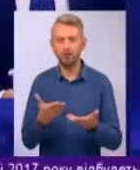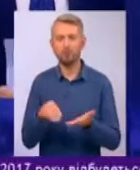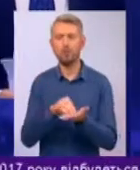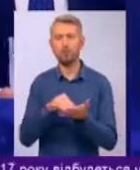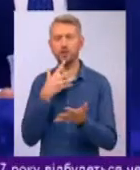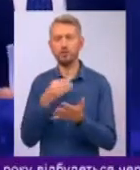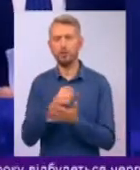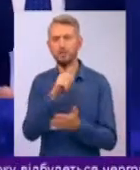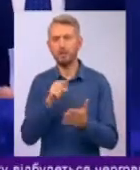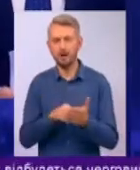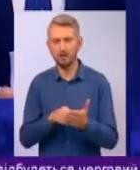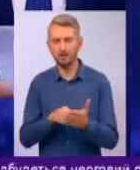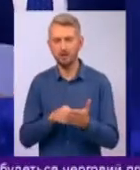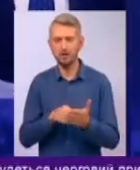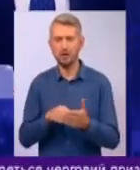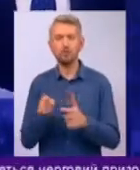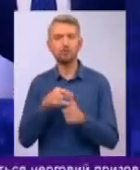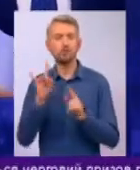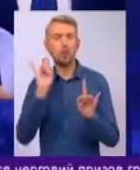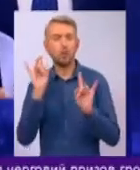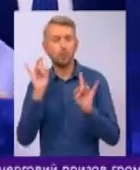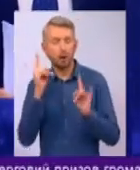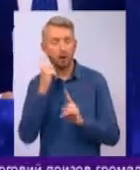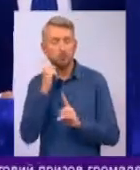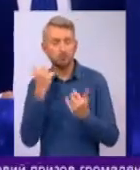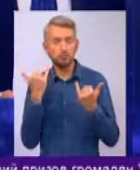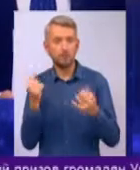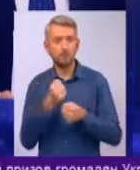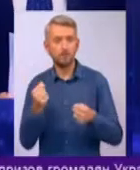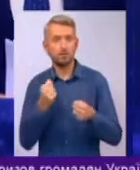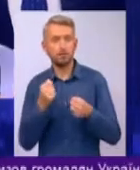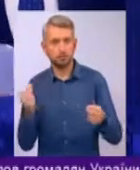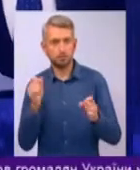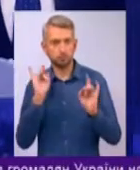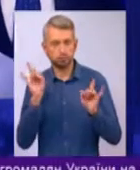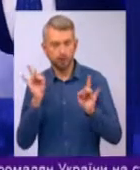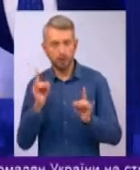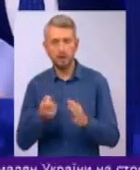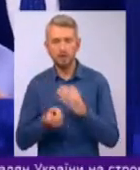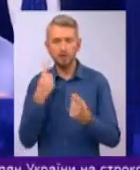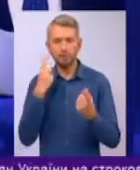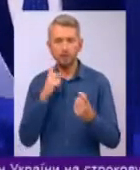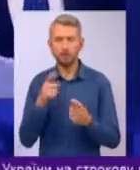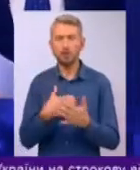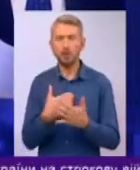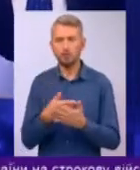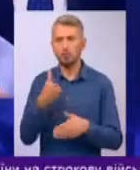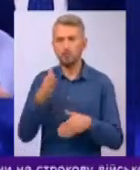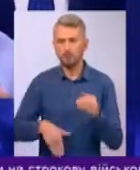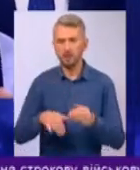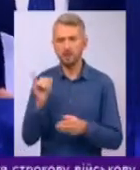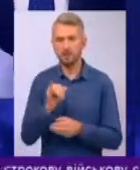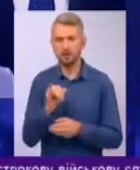своє питання. Чи лунають зараз вибухи від снарядів, бо з'явились повідомлення, що начебто вони припинились.